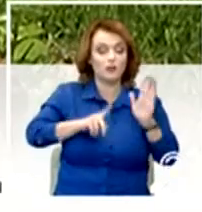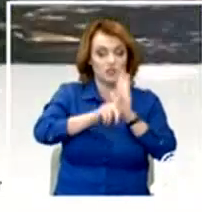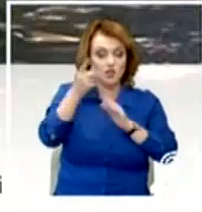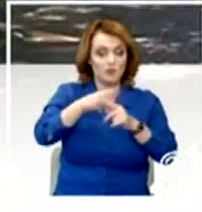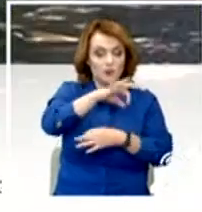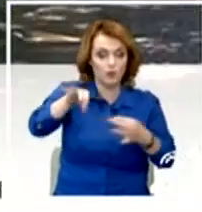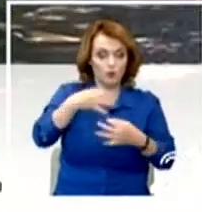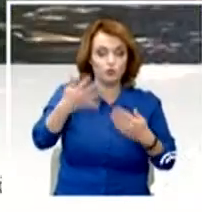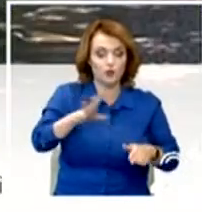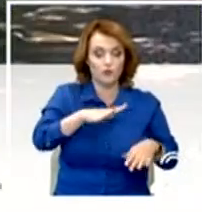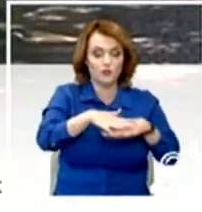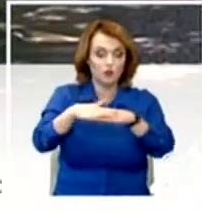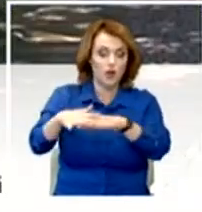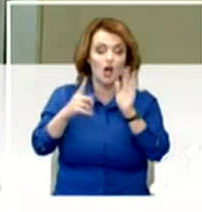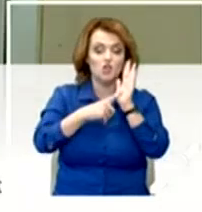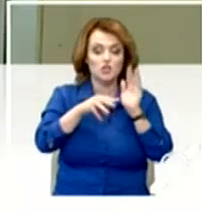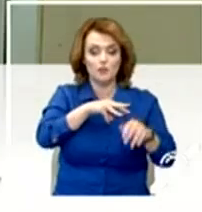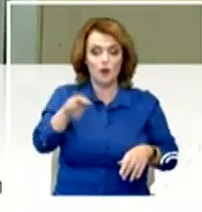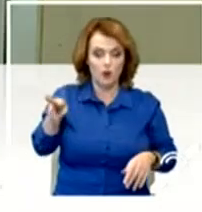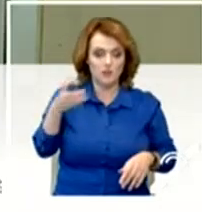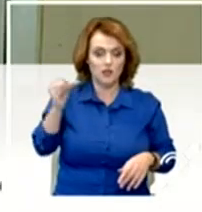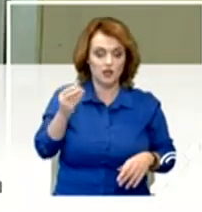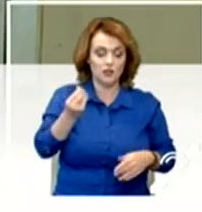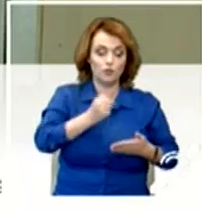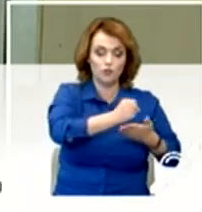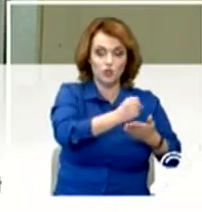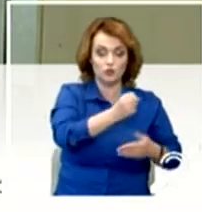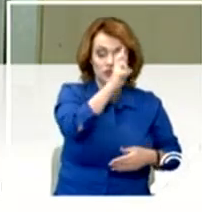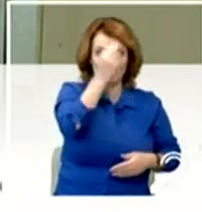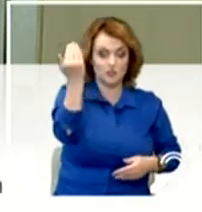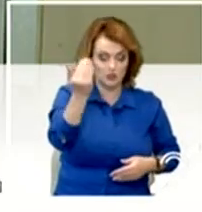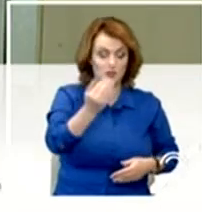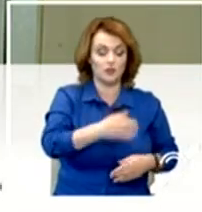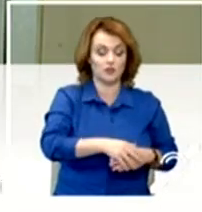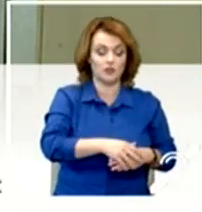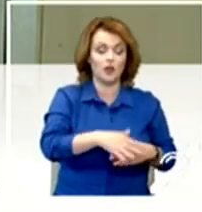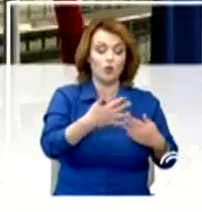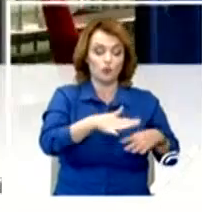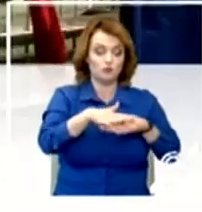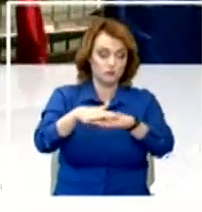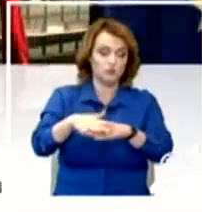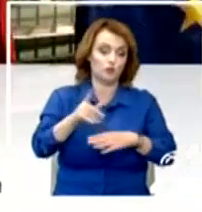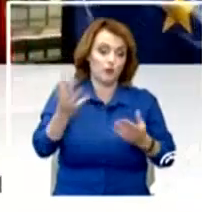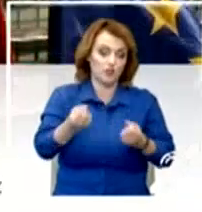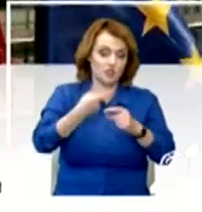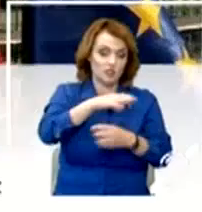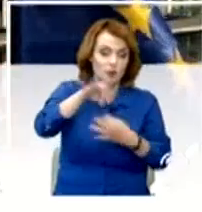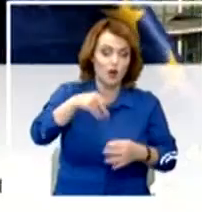alocate deja circa 6 milioane de lei de la bugetul de stat pentru a pilota și a lansa acest program. În